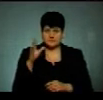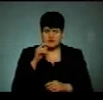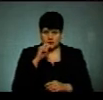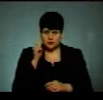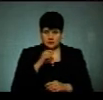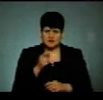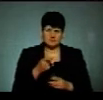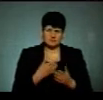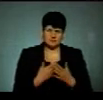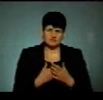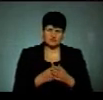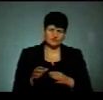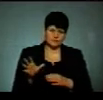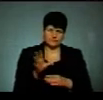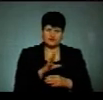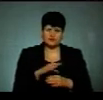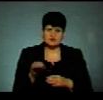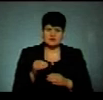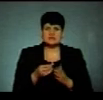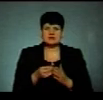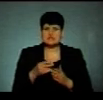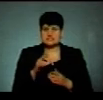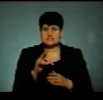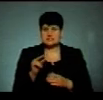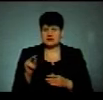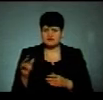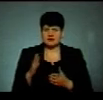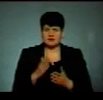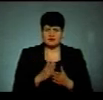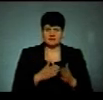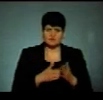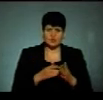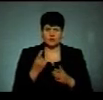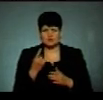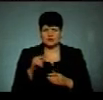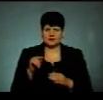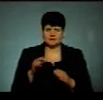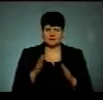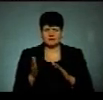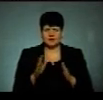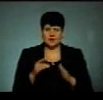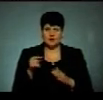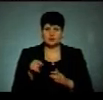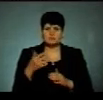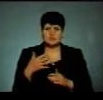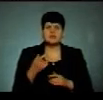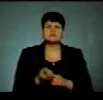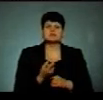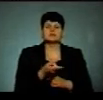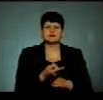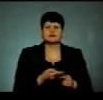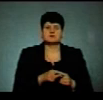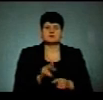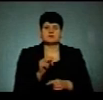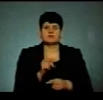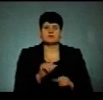карту, там приблизно всі цифри в межах 1,50. Скажіть, звідки ці